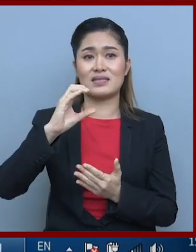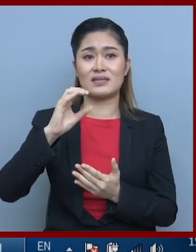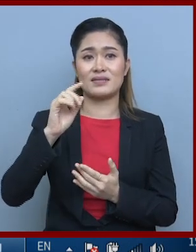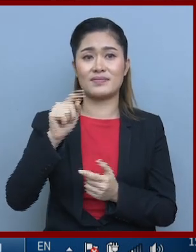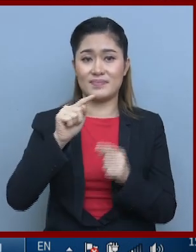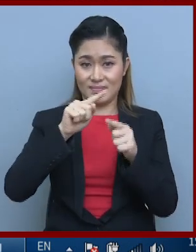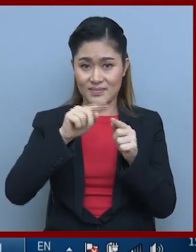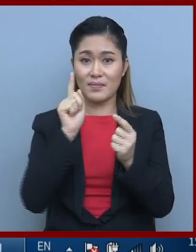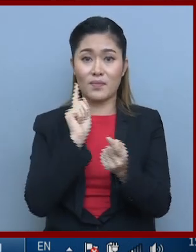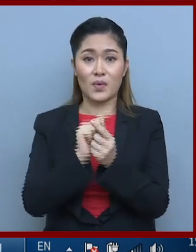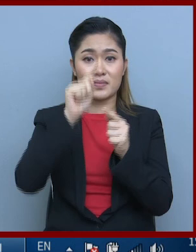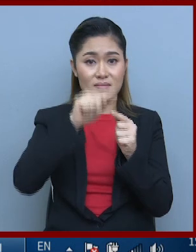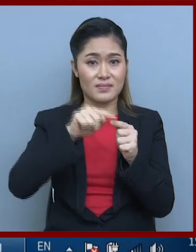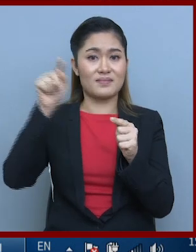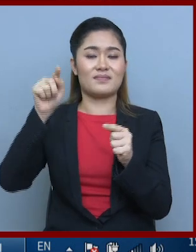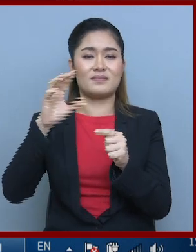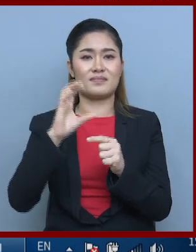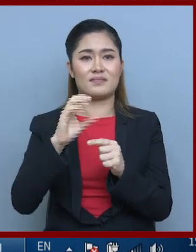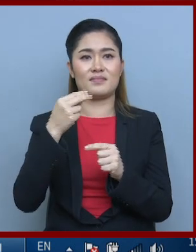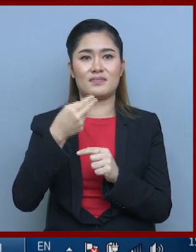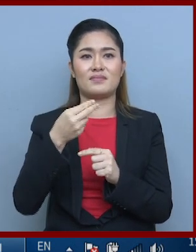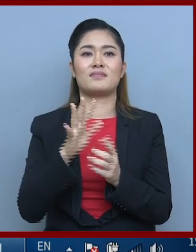3D Control